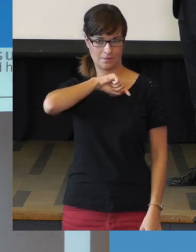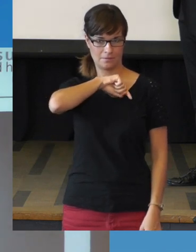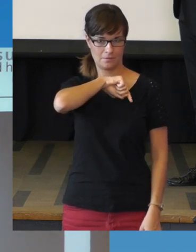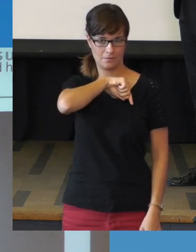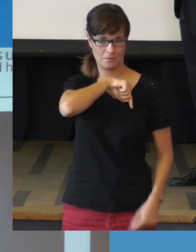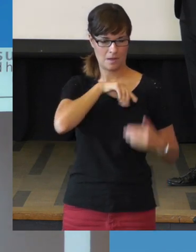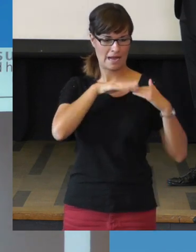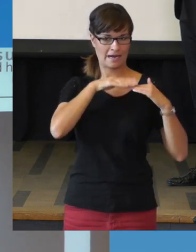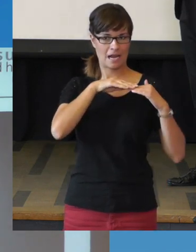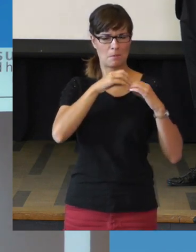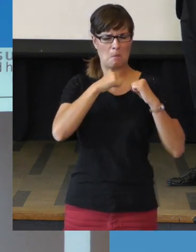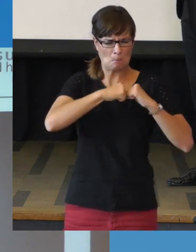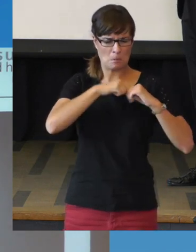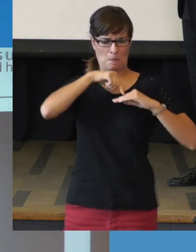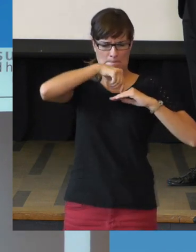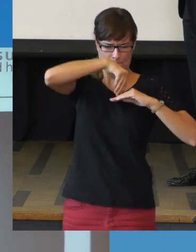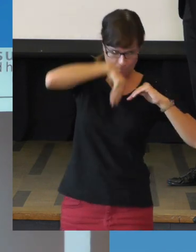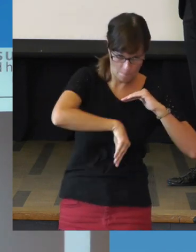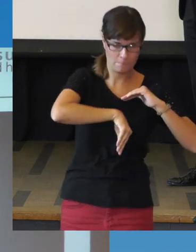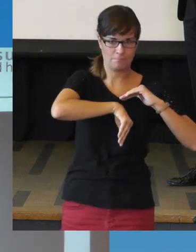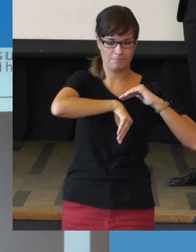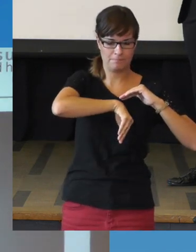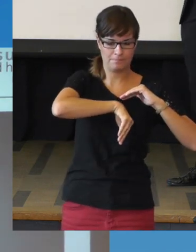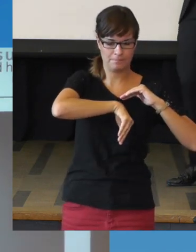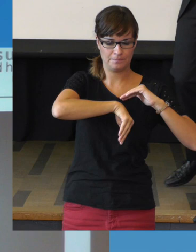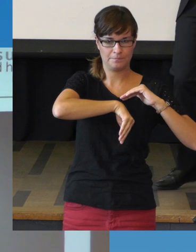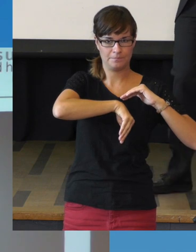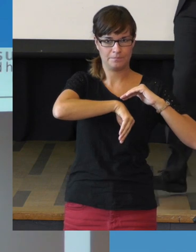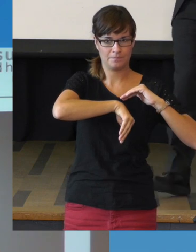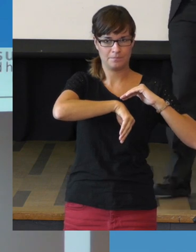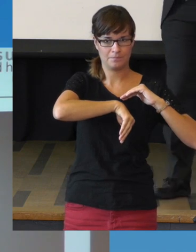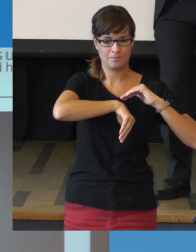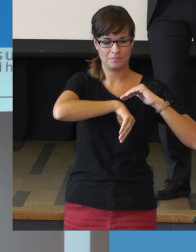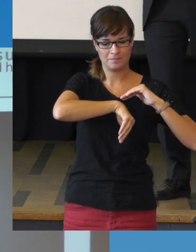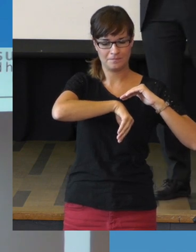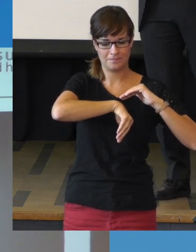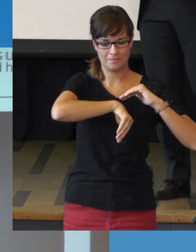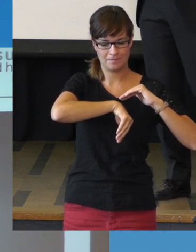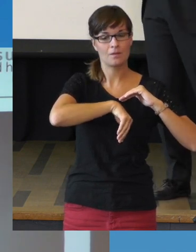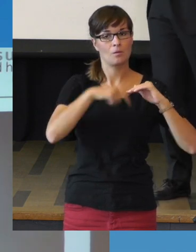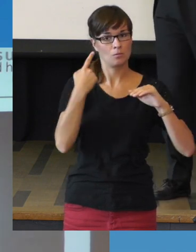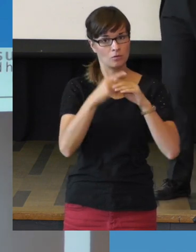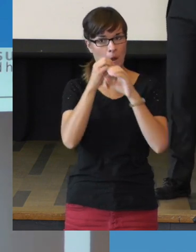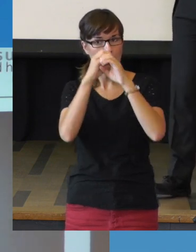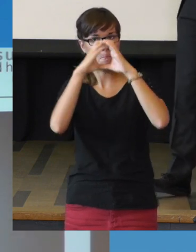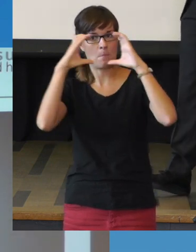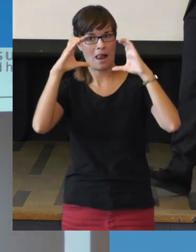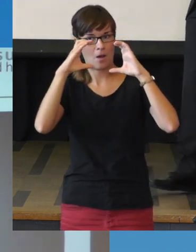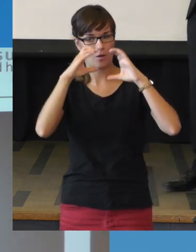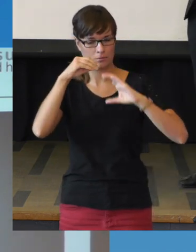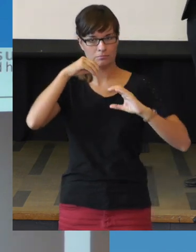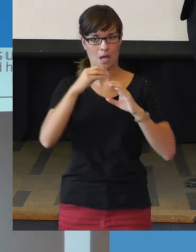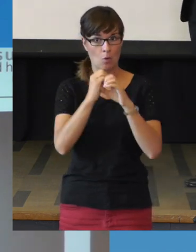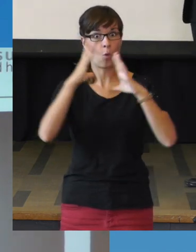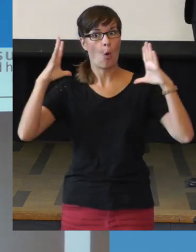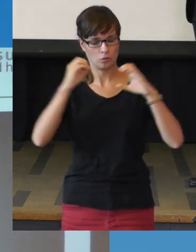enge Herzklappe hinüber und über den Draht führt man, wie beim konventionellen Herzkatheter, auch einen Ballonkatheter, nur dass der in diesem Fall